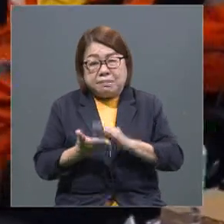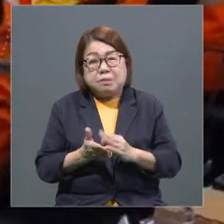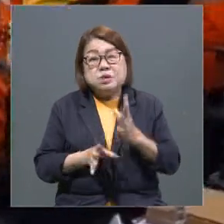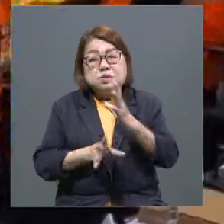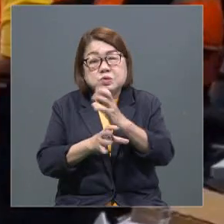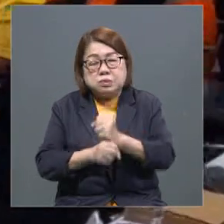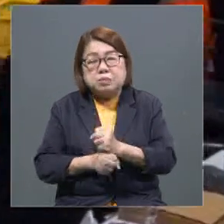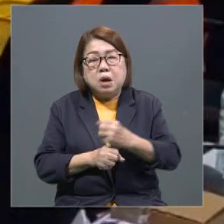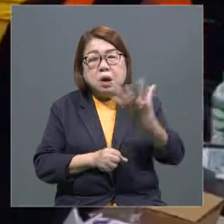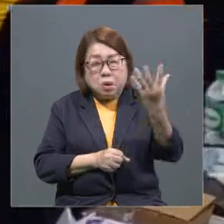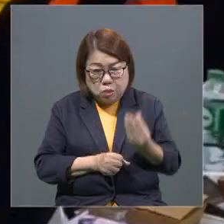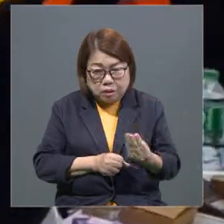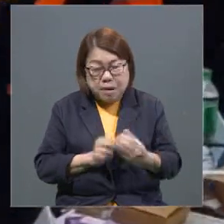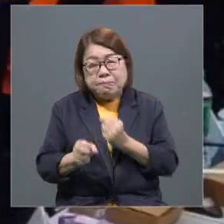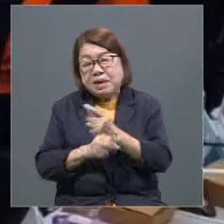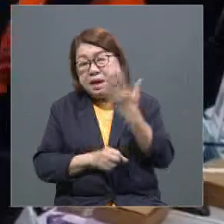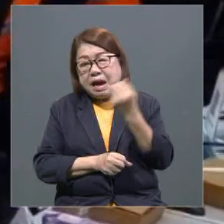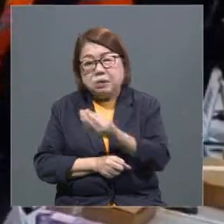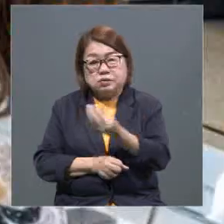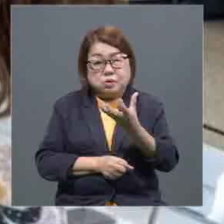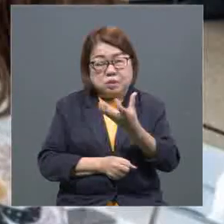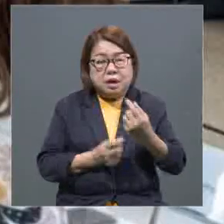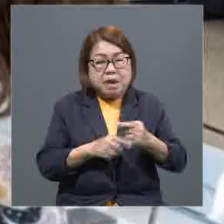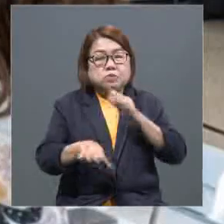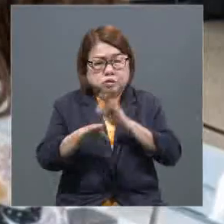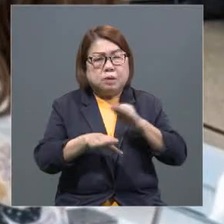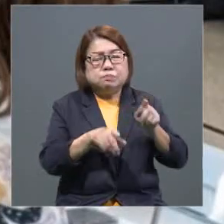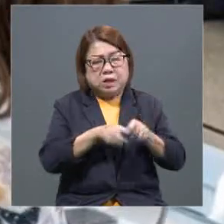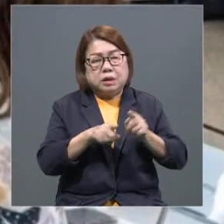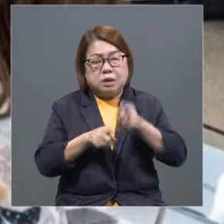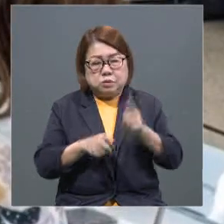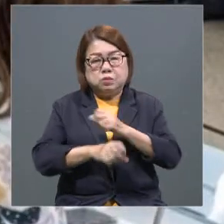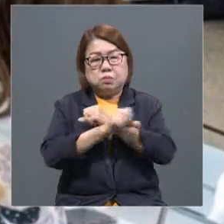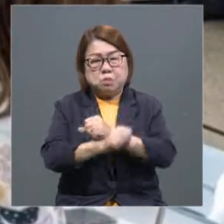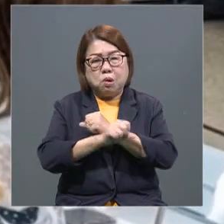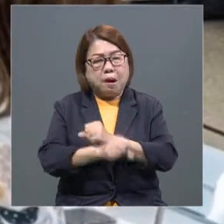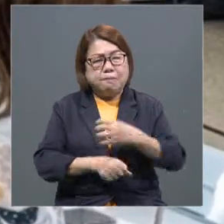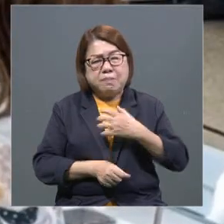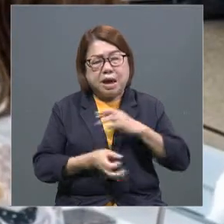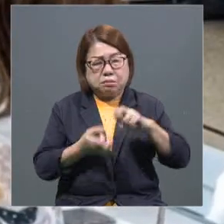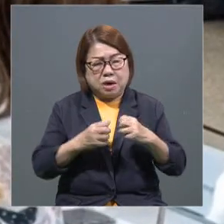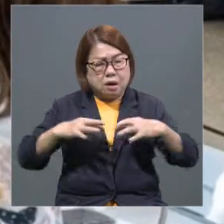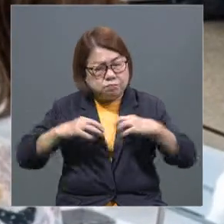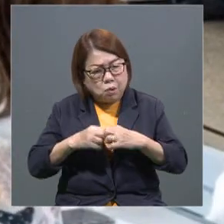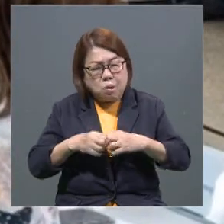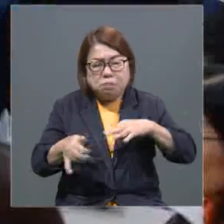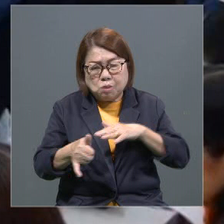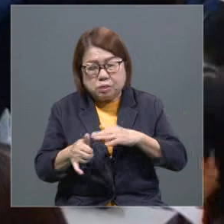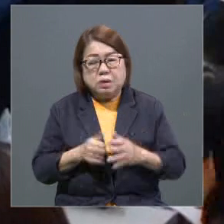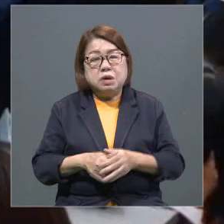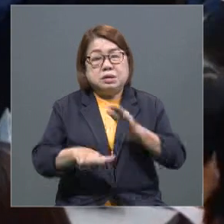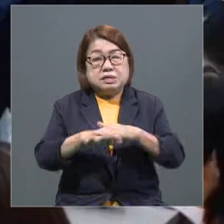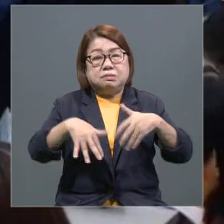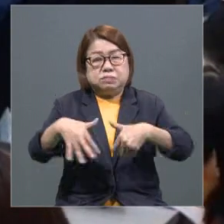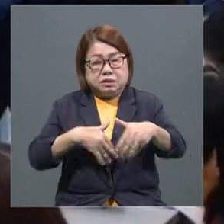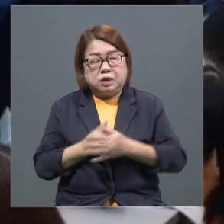จากสงกรานต์ปีที่แล้วแต่สปฐก็ยังกำชับจังหวัดต่างๆต้องป้องกันแล้วก็ลดอุบัติเหตุอย่างต่อเนื่องฝากเตือนประชาชน